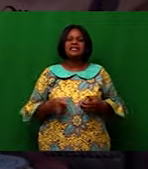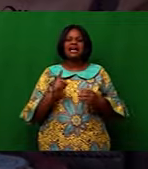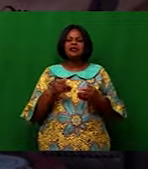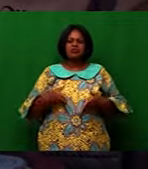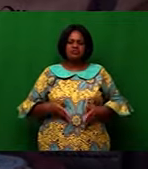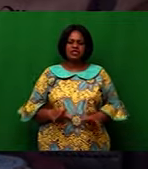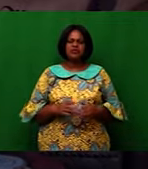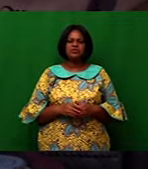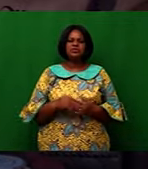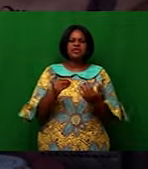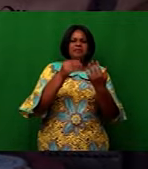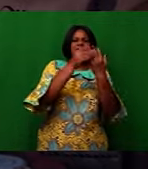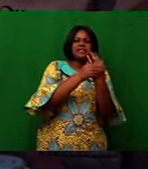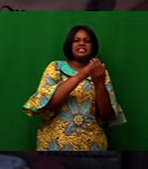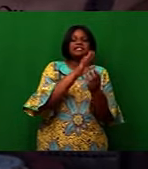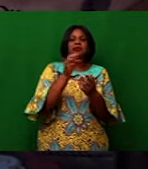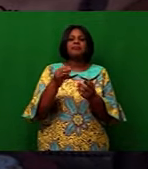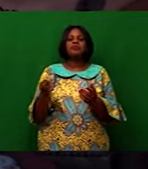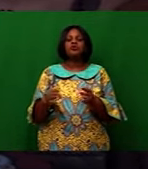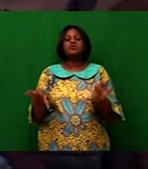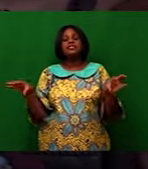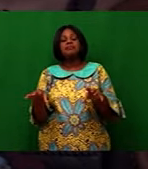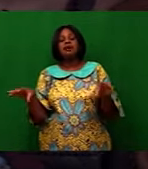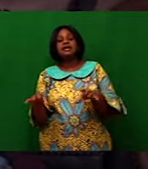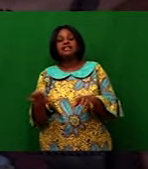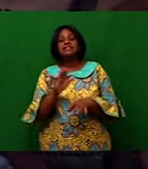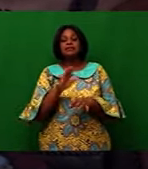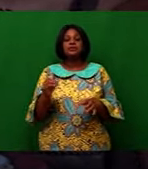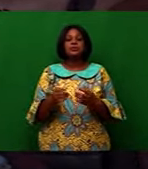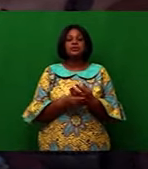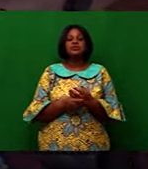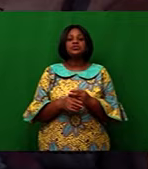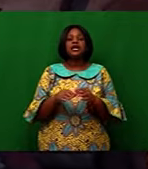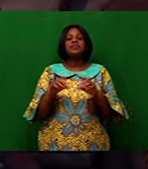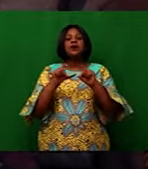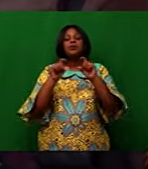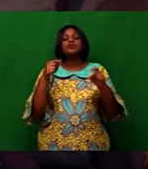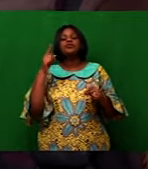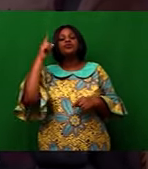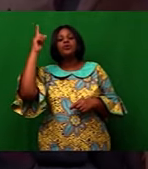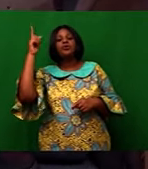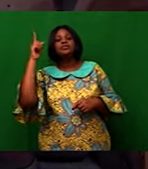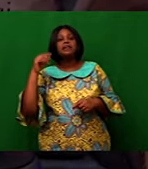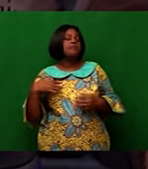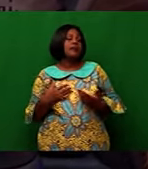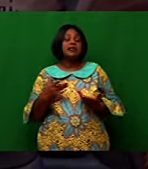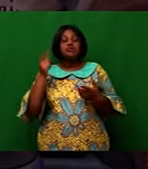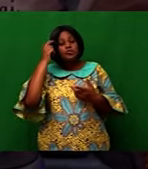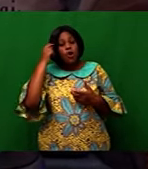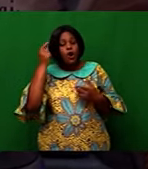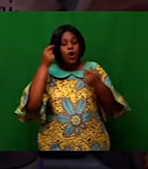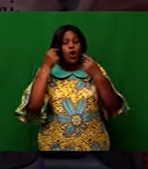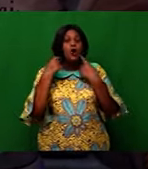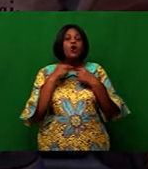nekuroorana kune vamwe vakaroorerwa kuita mabasa kunotori nevamwe vanongoshumira shoko ramwari vasingaroore vasingaroorwe handii